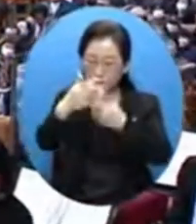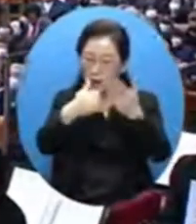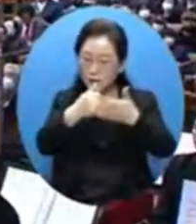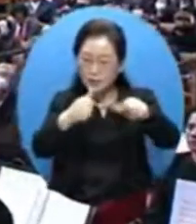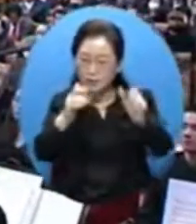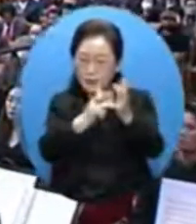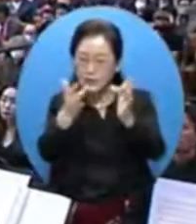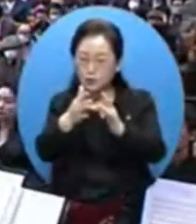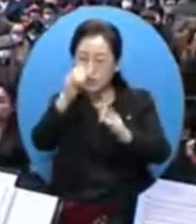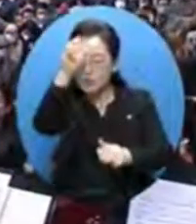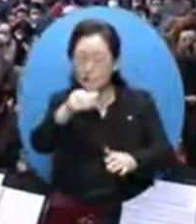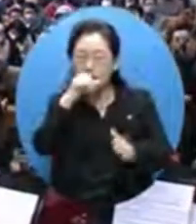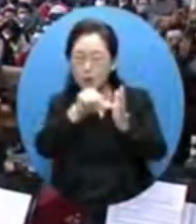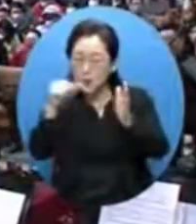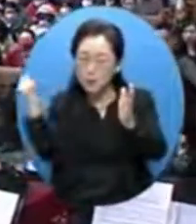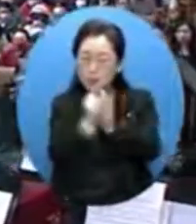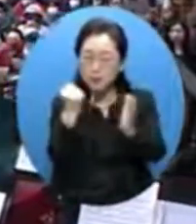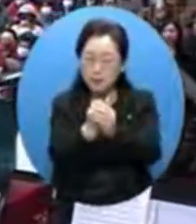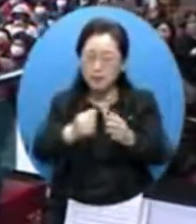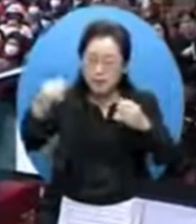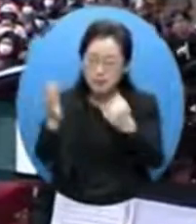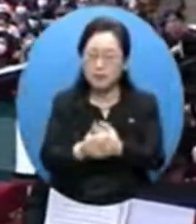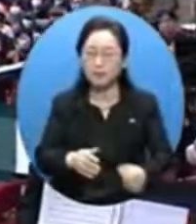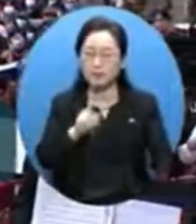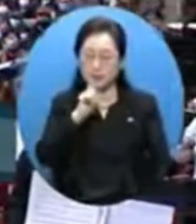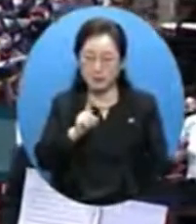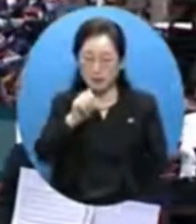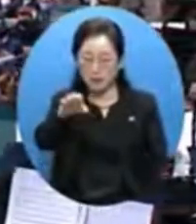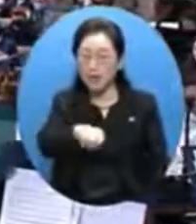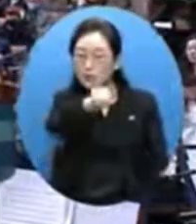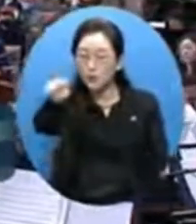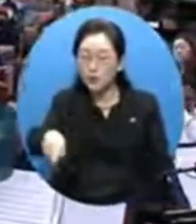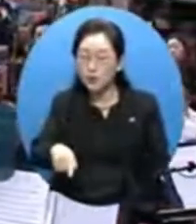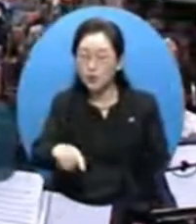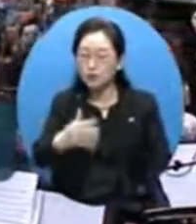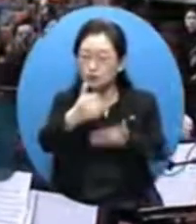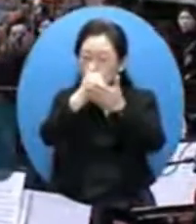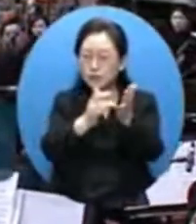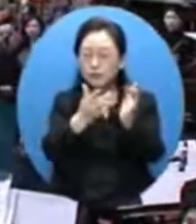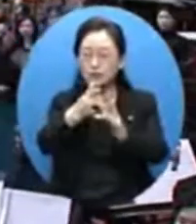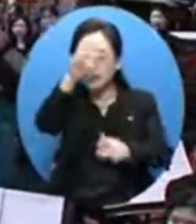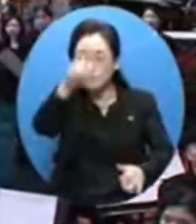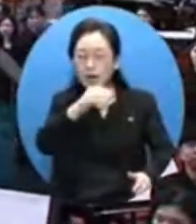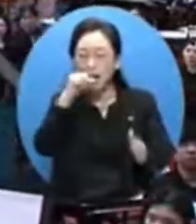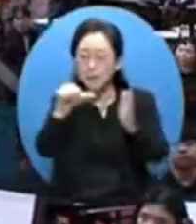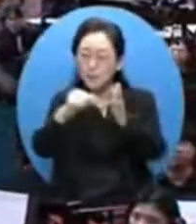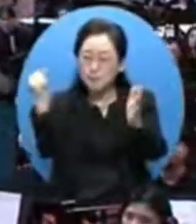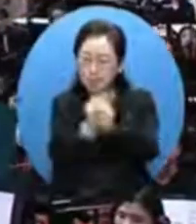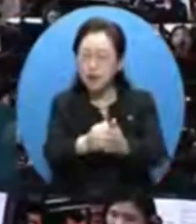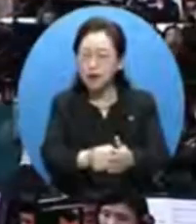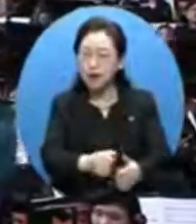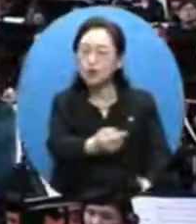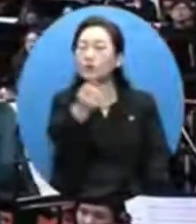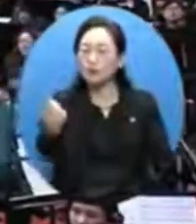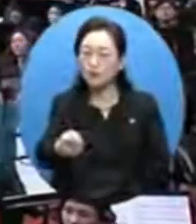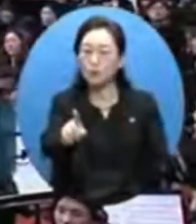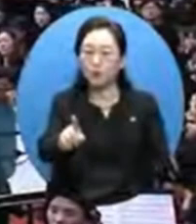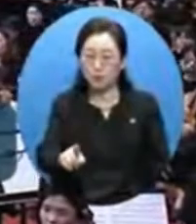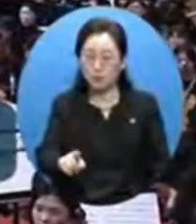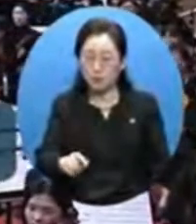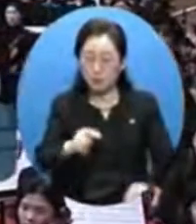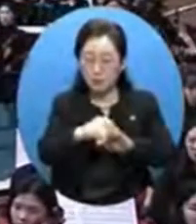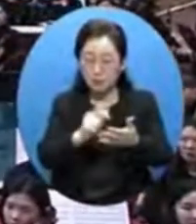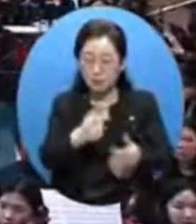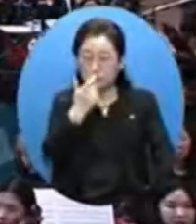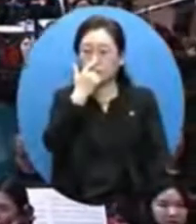박은 사실을 지적했습니다. 너희가 주님이신 예수님을 십자가에 못 박았다고 지적할 때에 저들이 가슴이